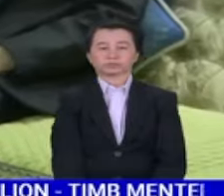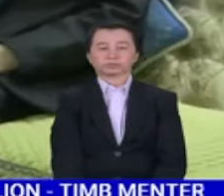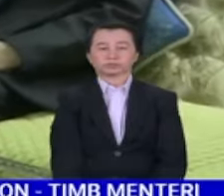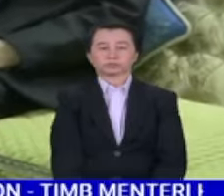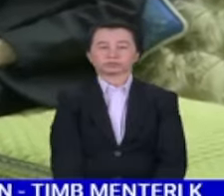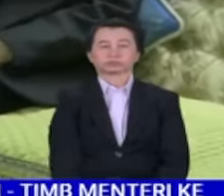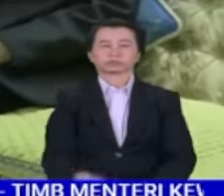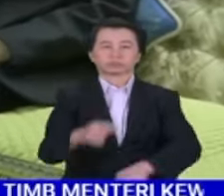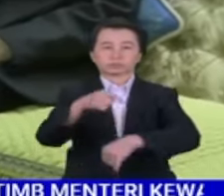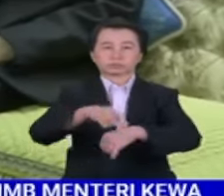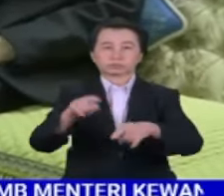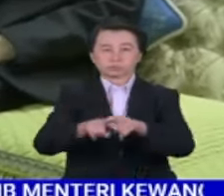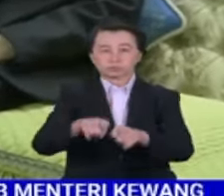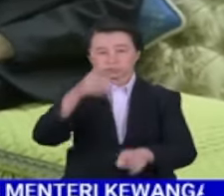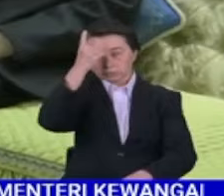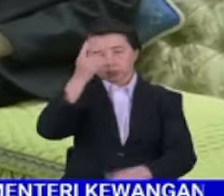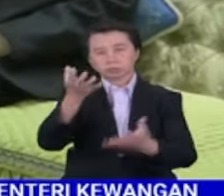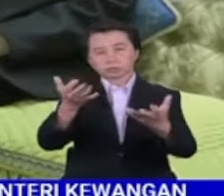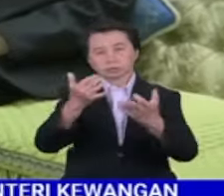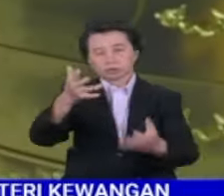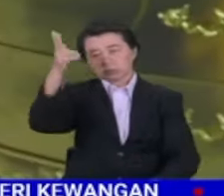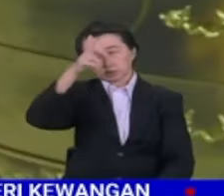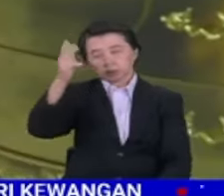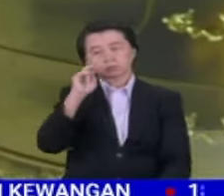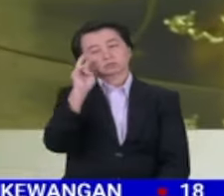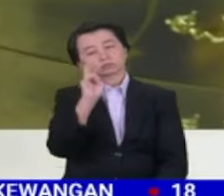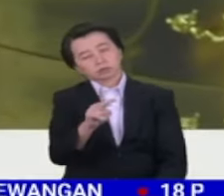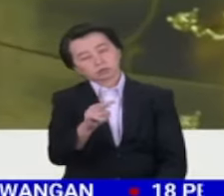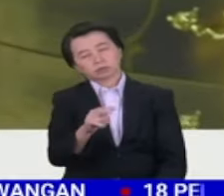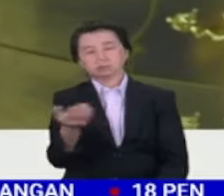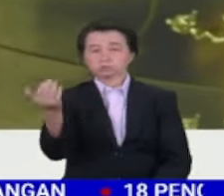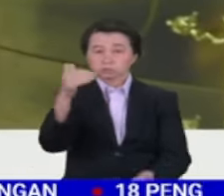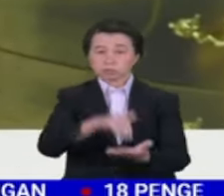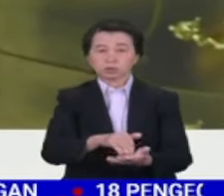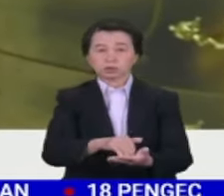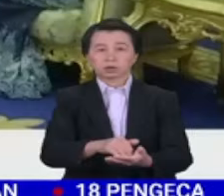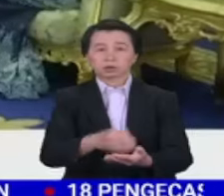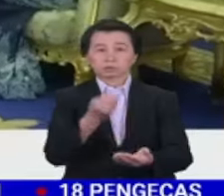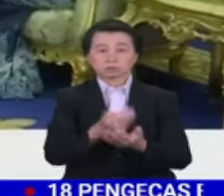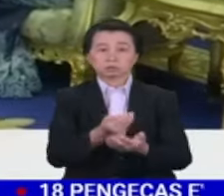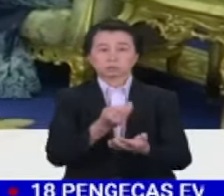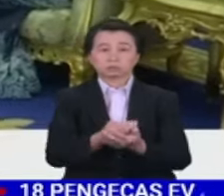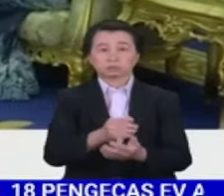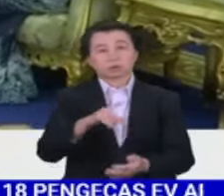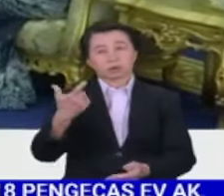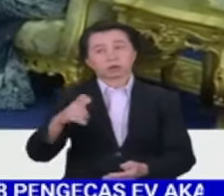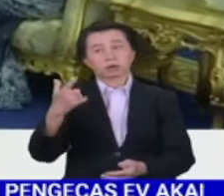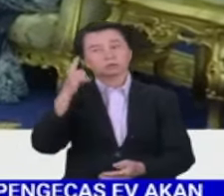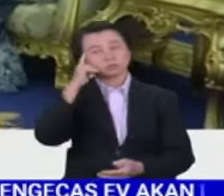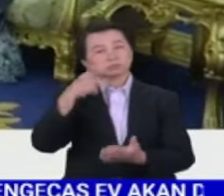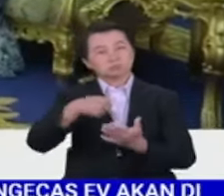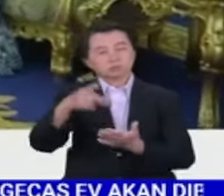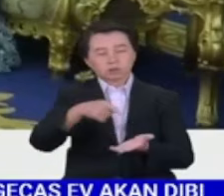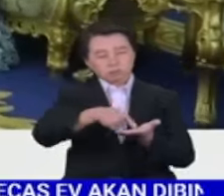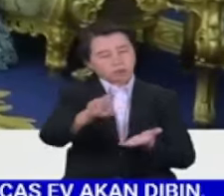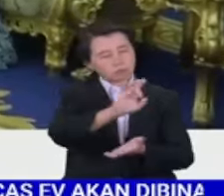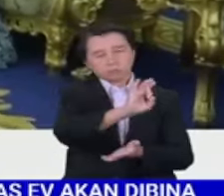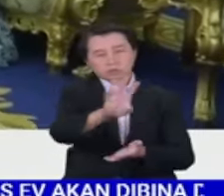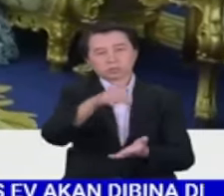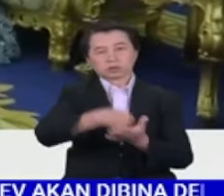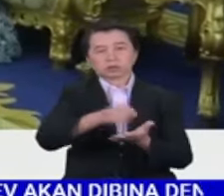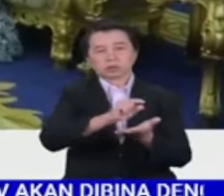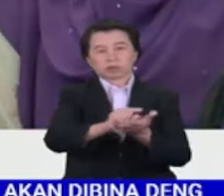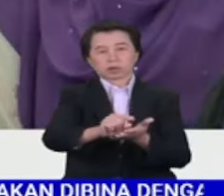dalam masa sama datum mau kerajaan melihat dan meneliti semula insentif insentif lain yang dibayar sekali dalam